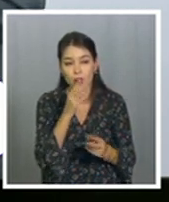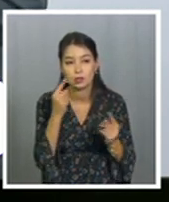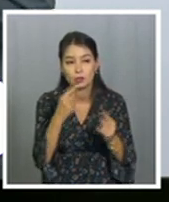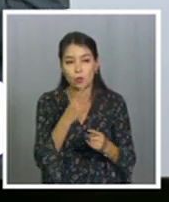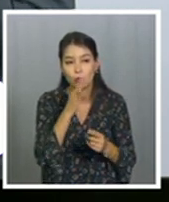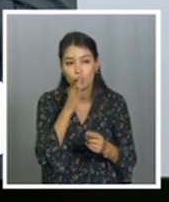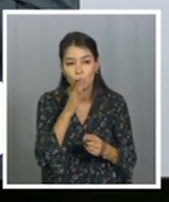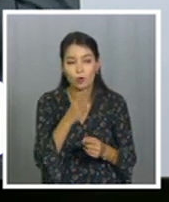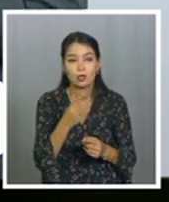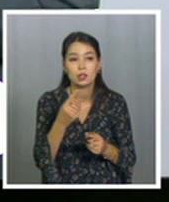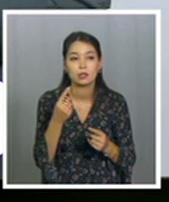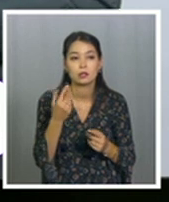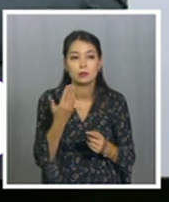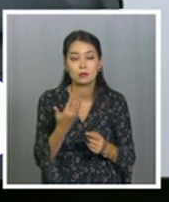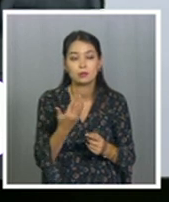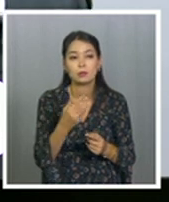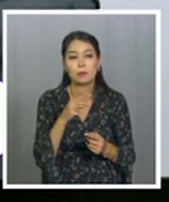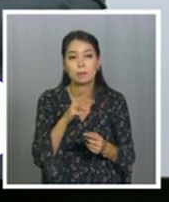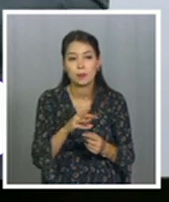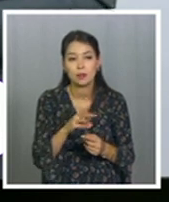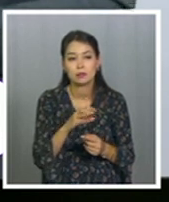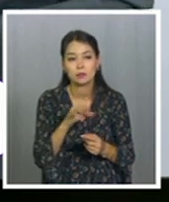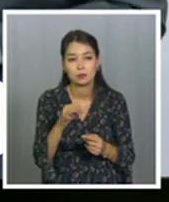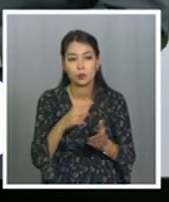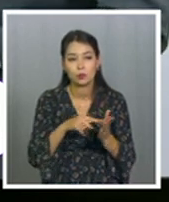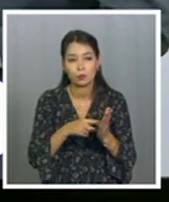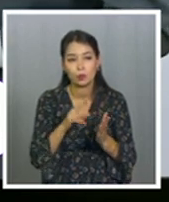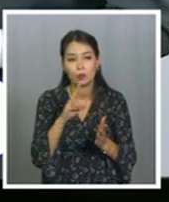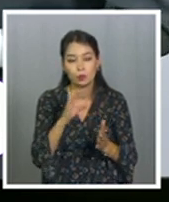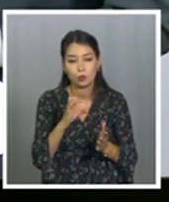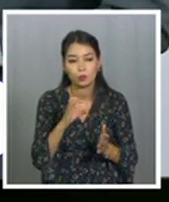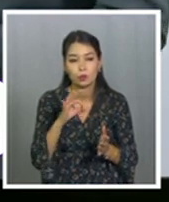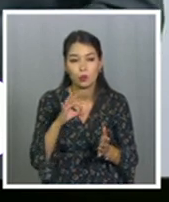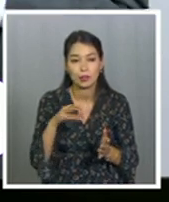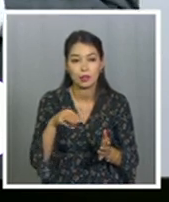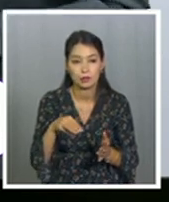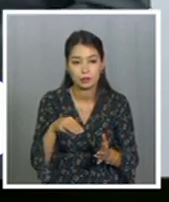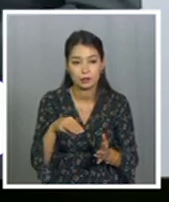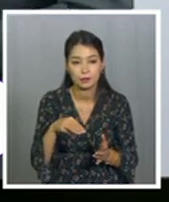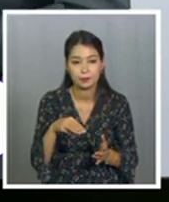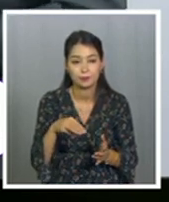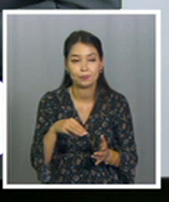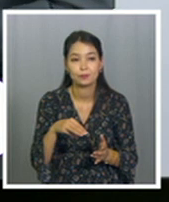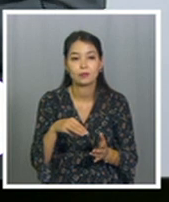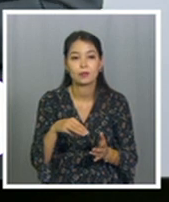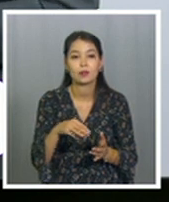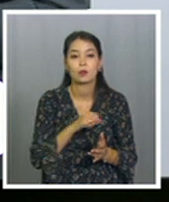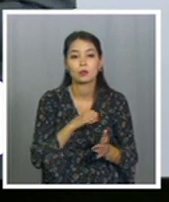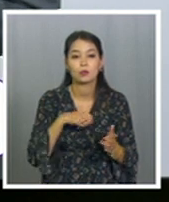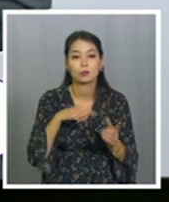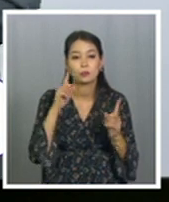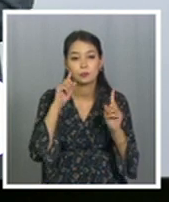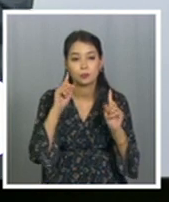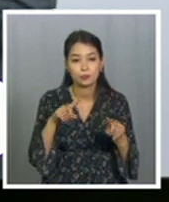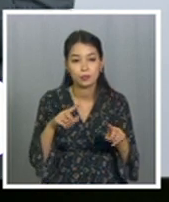тең болады, кернеудің максимум мәні көбейтілген косинус омегаты болады. Және біз білеміз,